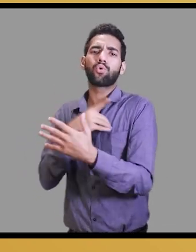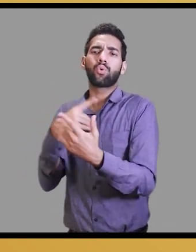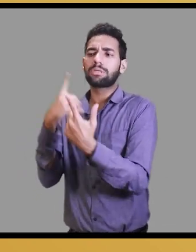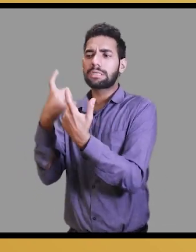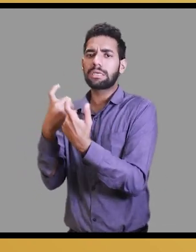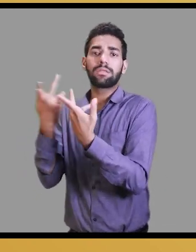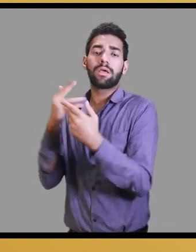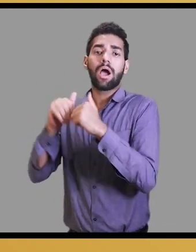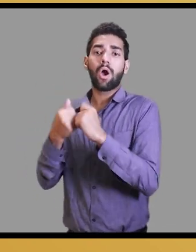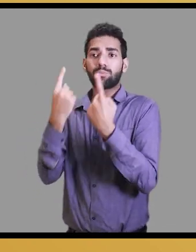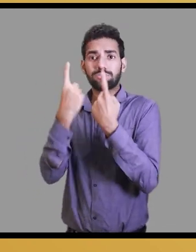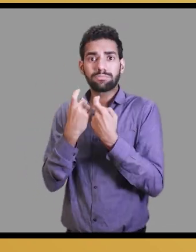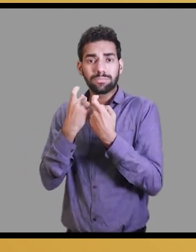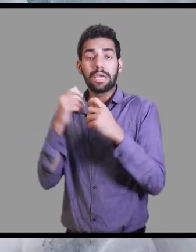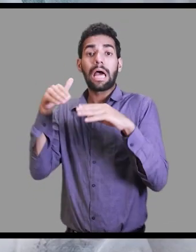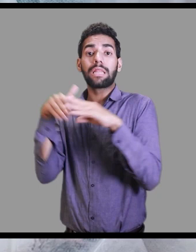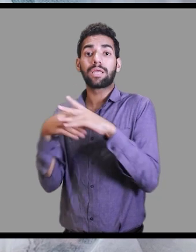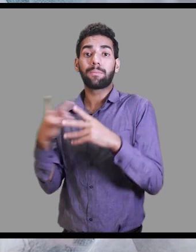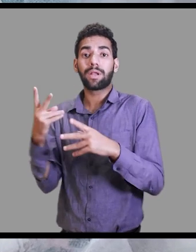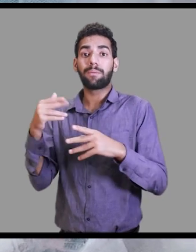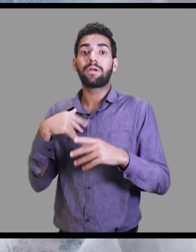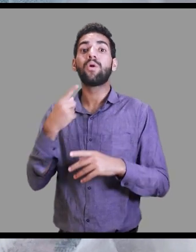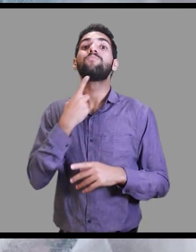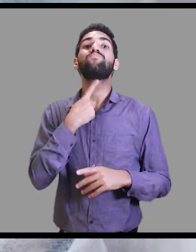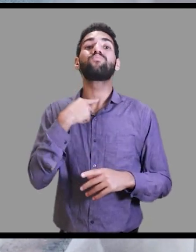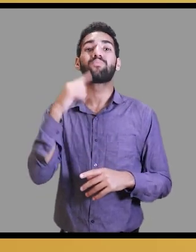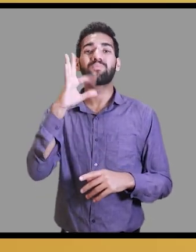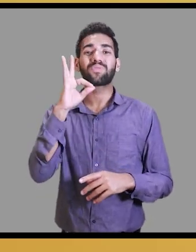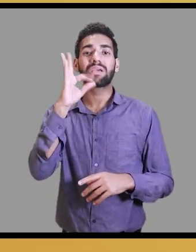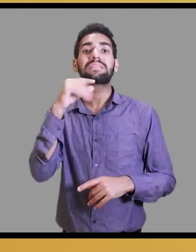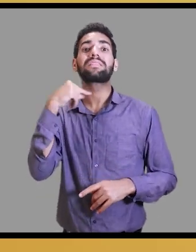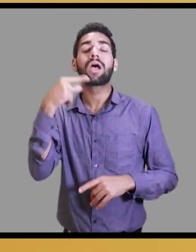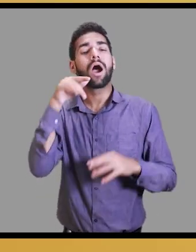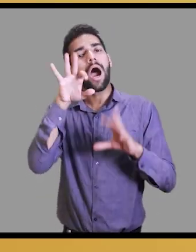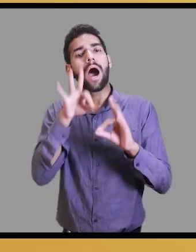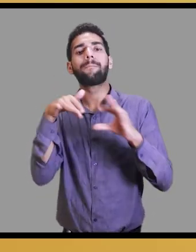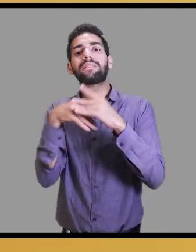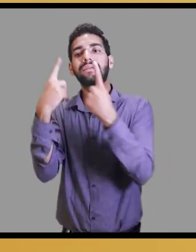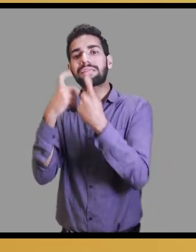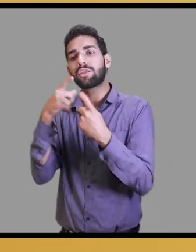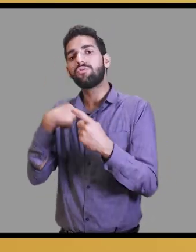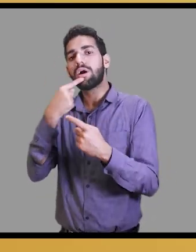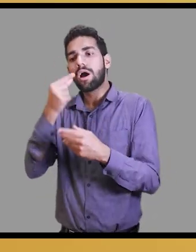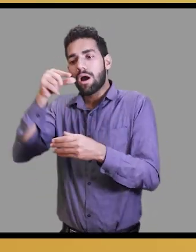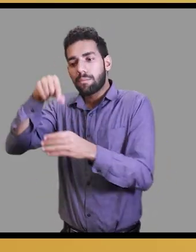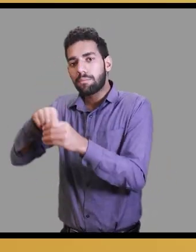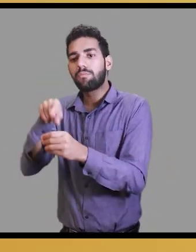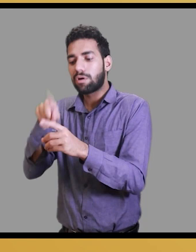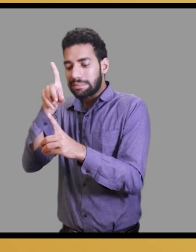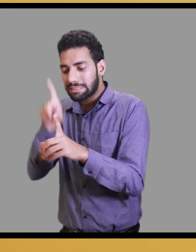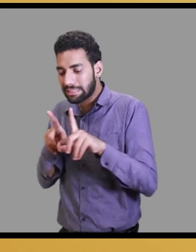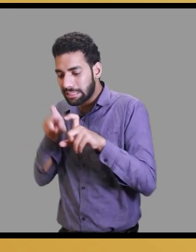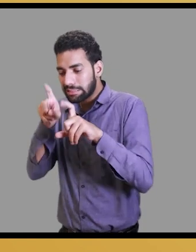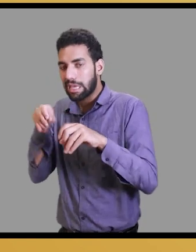آپ کا معائنہ کرنے کے بعد جو ٹی بی کا کنفرمیٹری ٹیسٹ ہے وہ بلغم کا ٹیسٹ ہے۔ اس کے اندر بلغم کے اندر جو ہے وہ 2